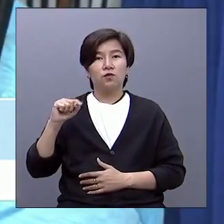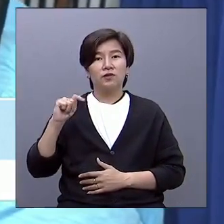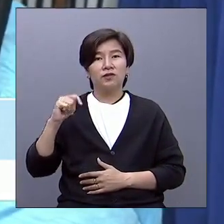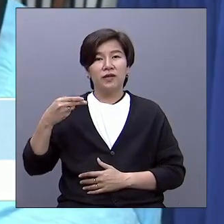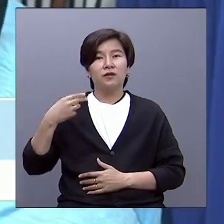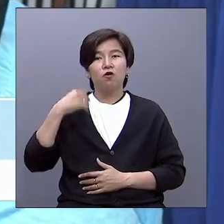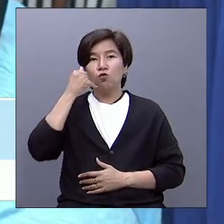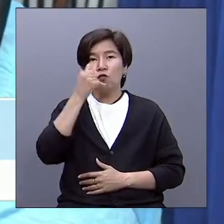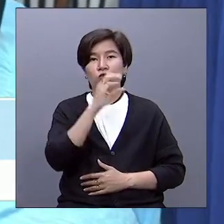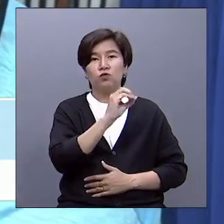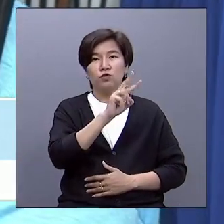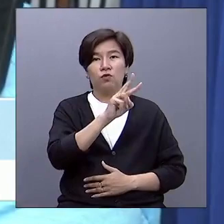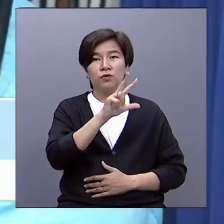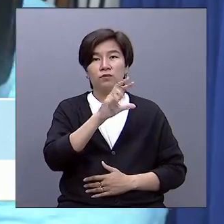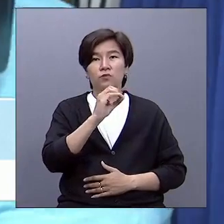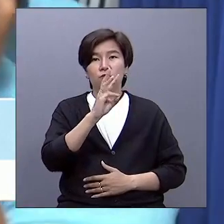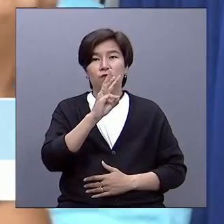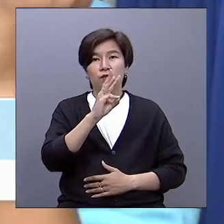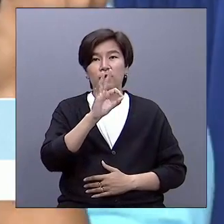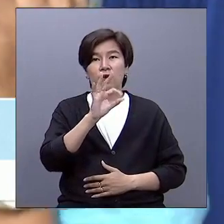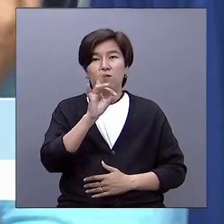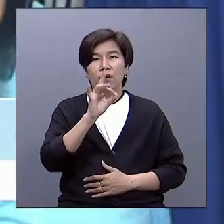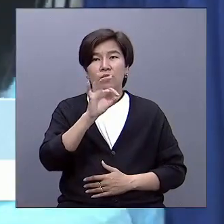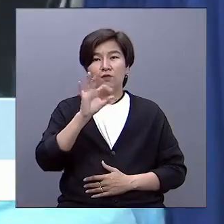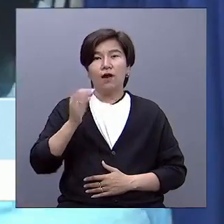หรือโทรที่02-306-9899ครับ